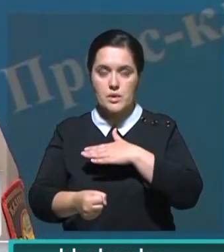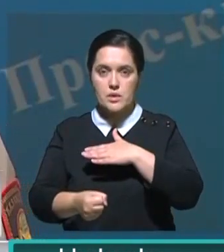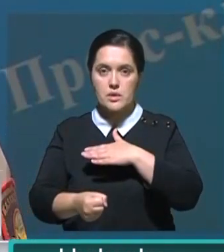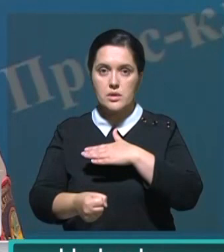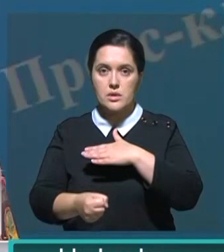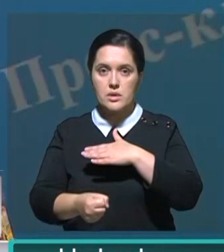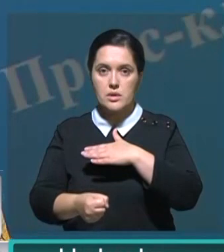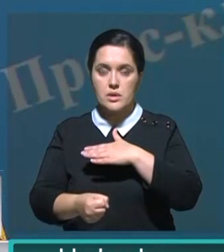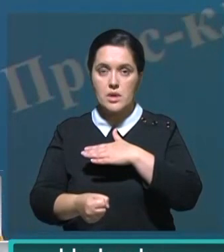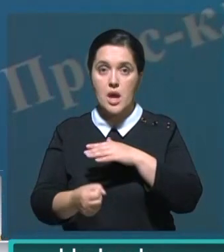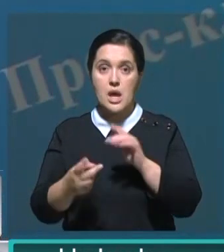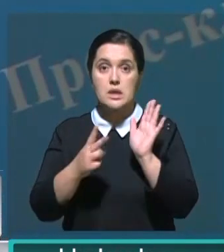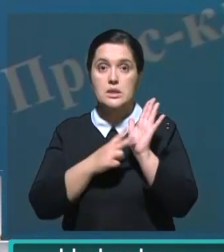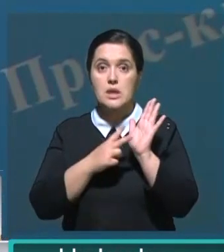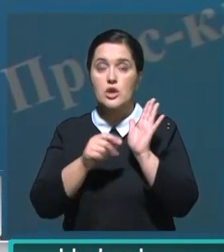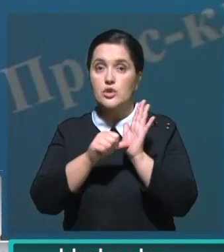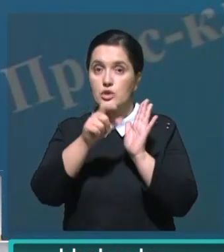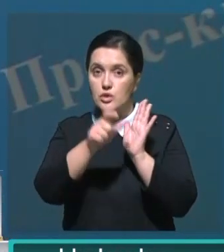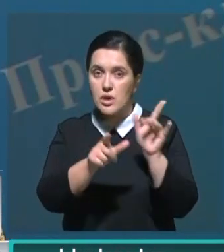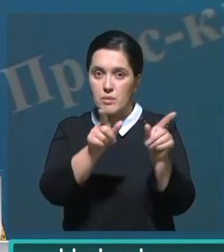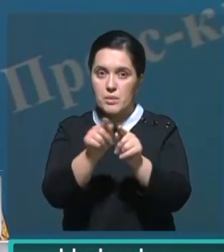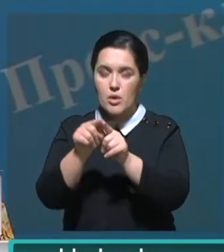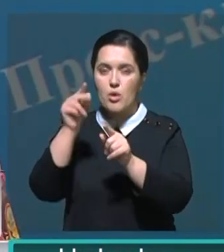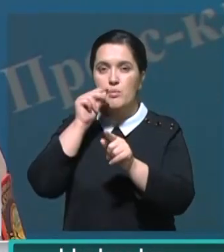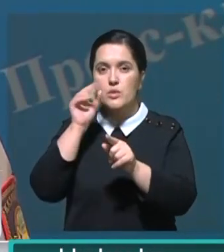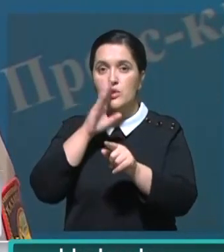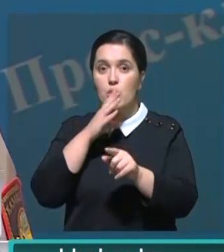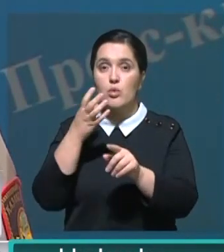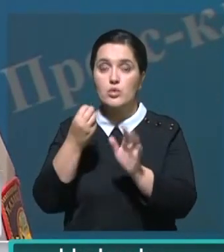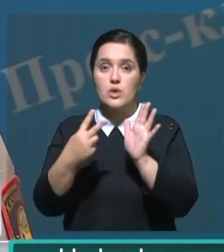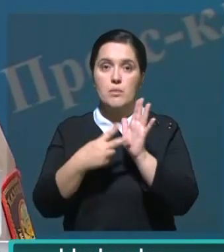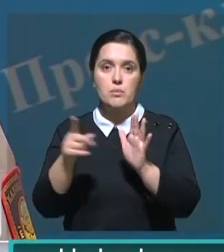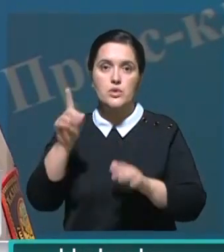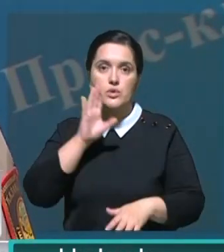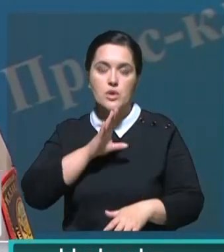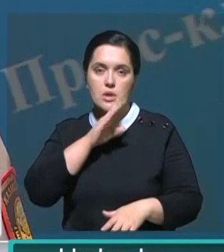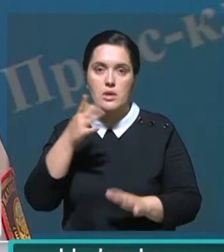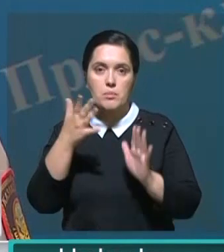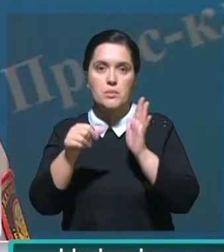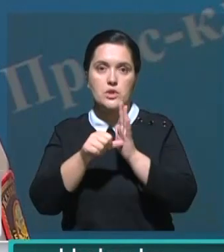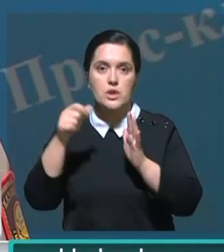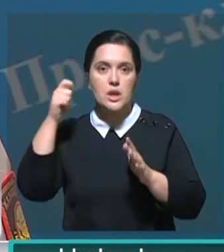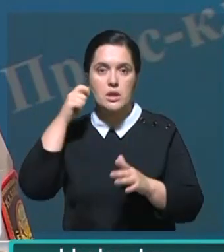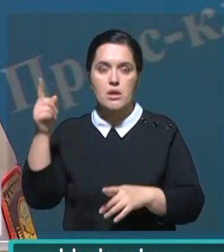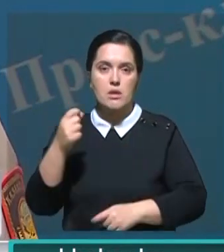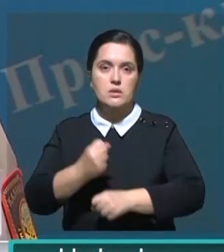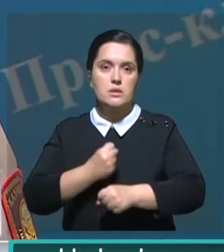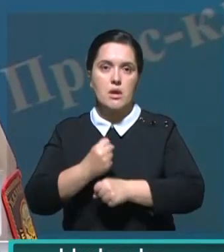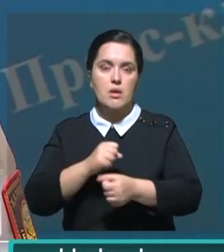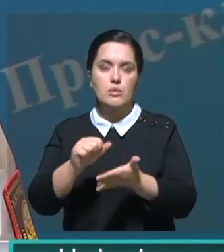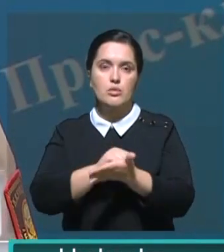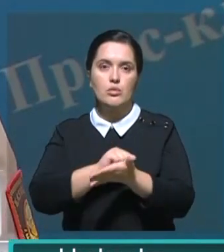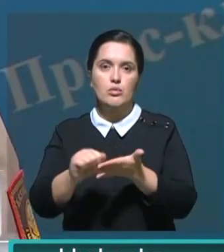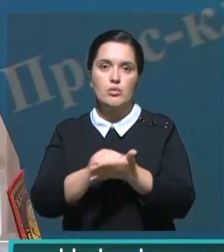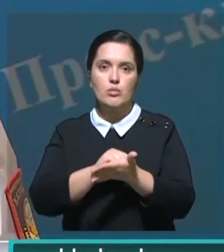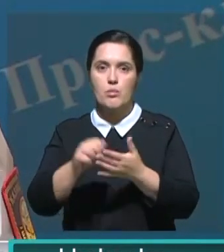что 7-м фигурантом по уголовному делу проходит женщина 56-летняя, которая отвечала за изготовление документов